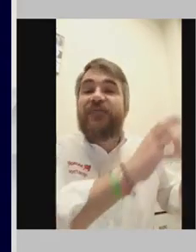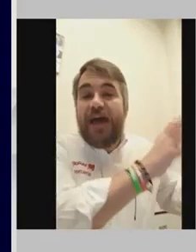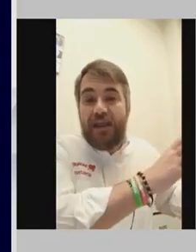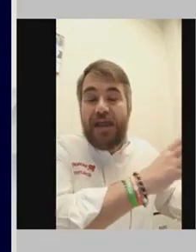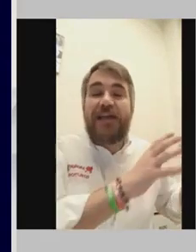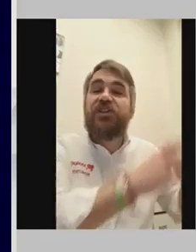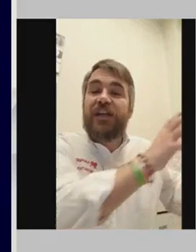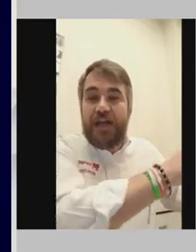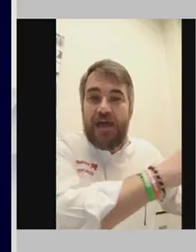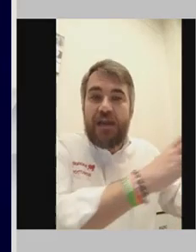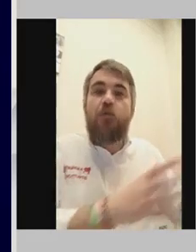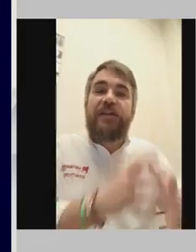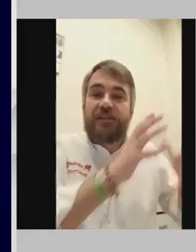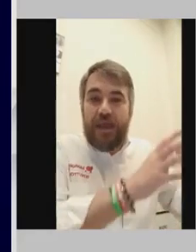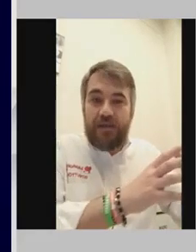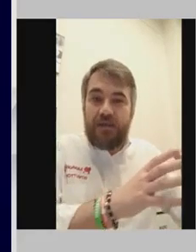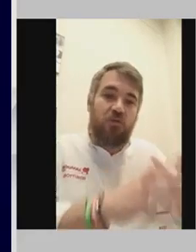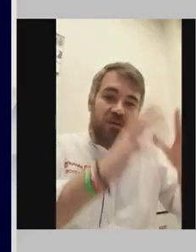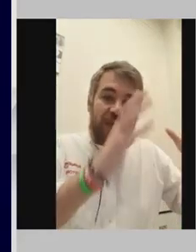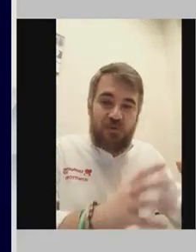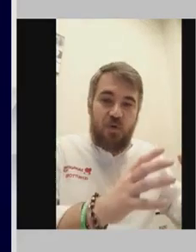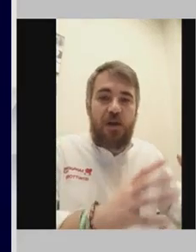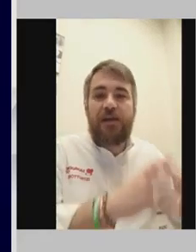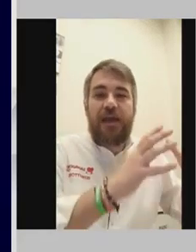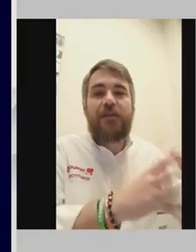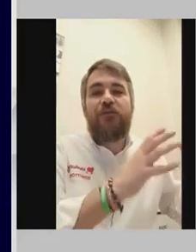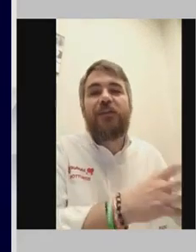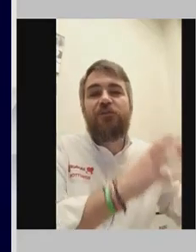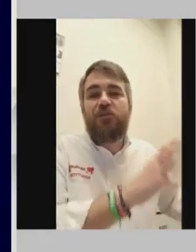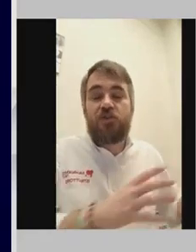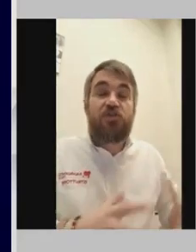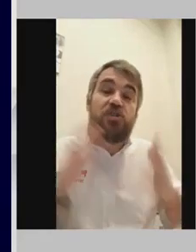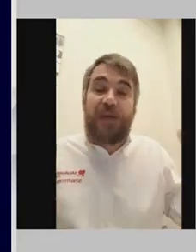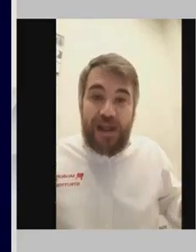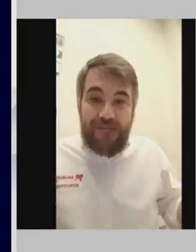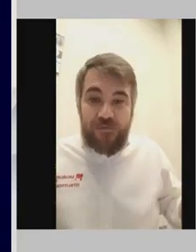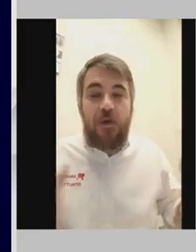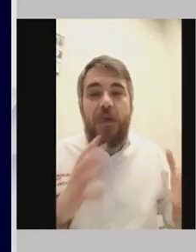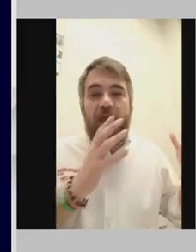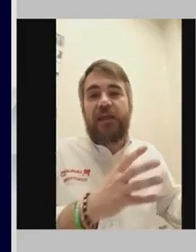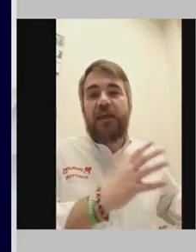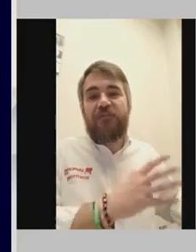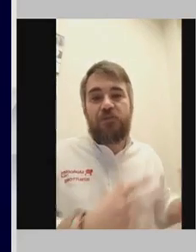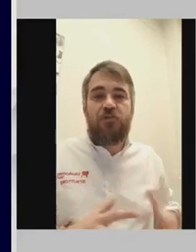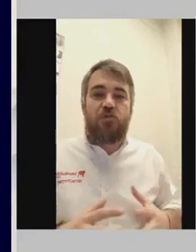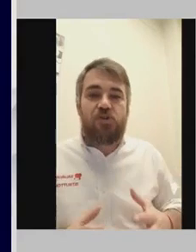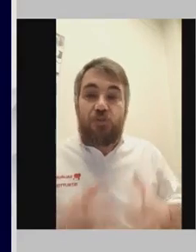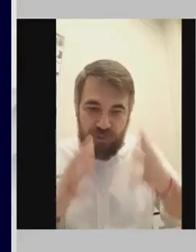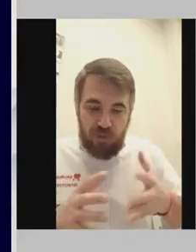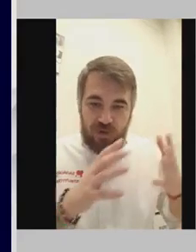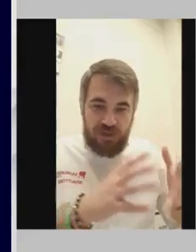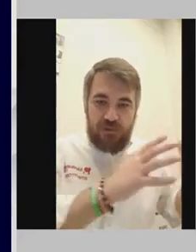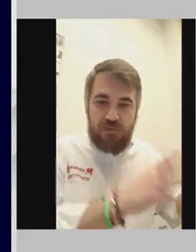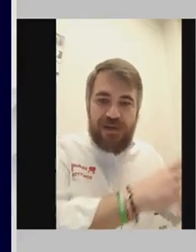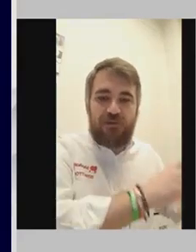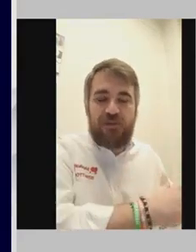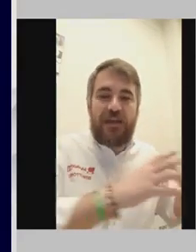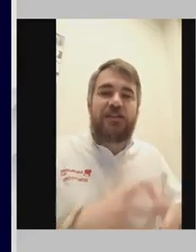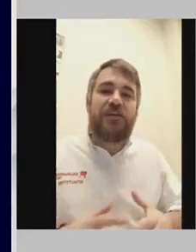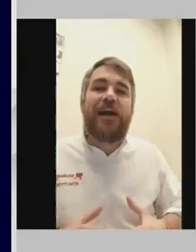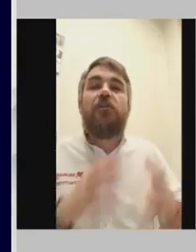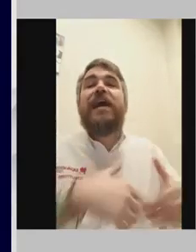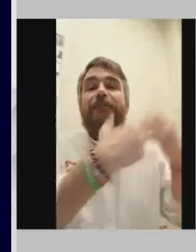deve andare a cercare quei 3 in tutta la scuola che hanno fatto il corso, sperando che chi ha fatto il corso, pur non essendo